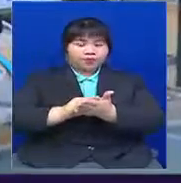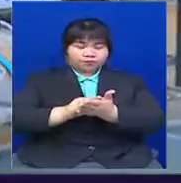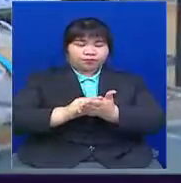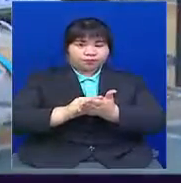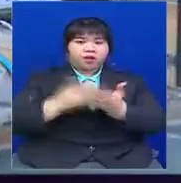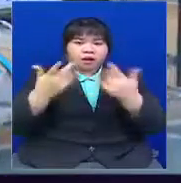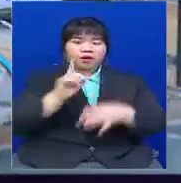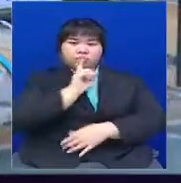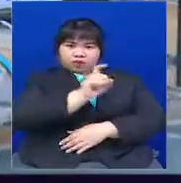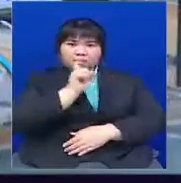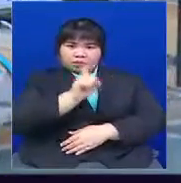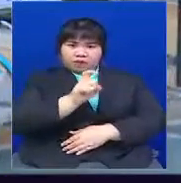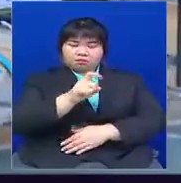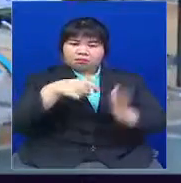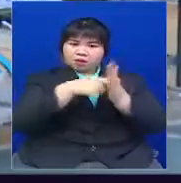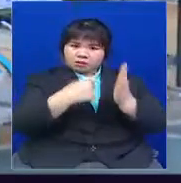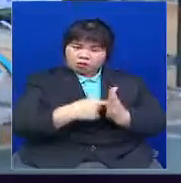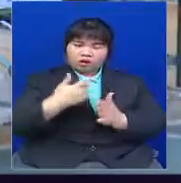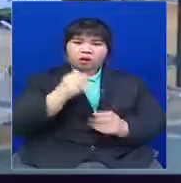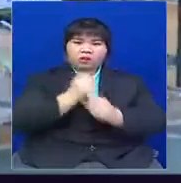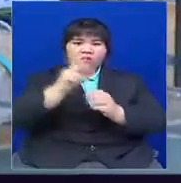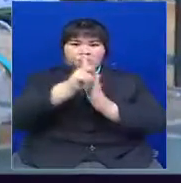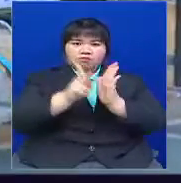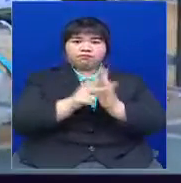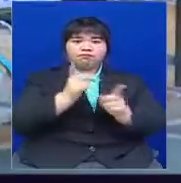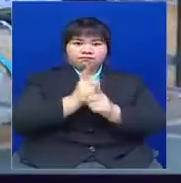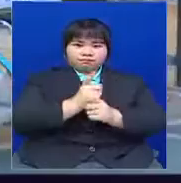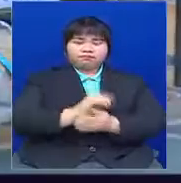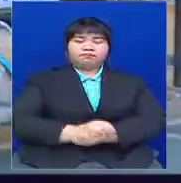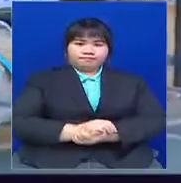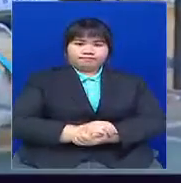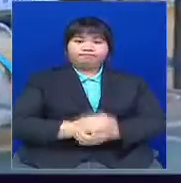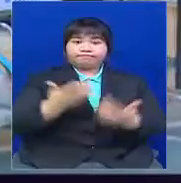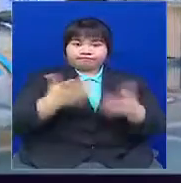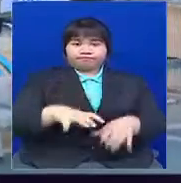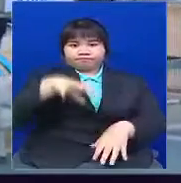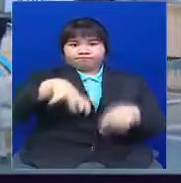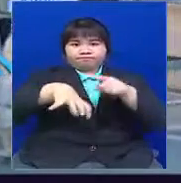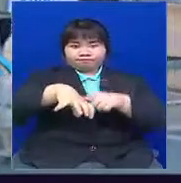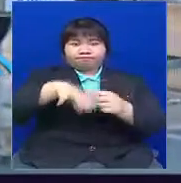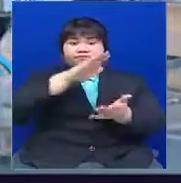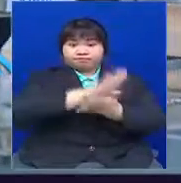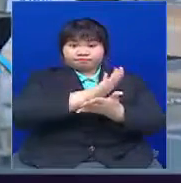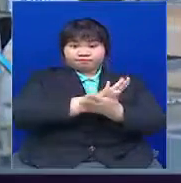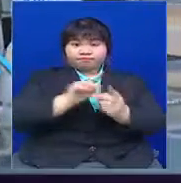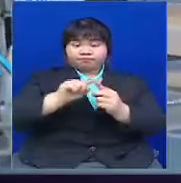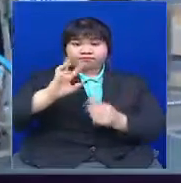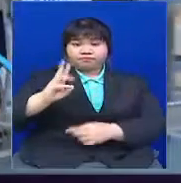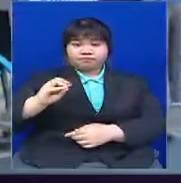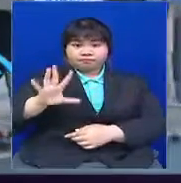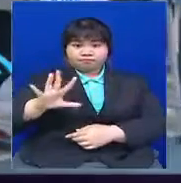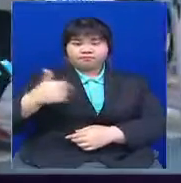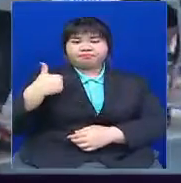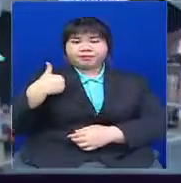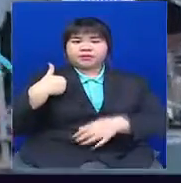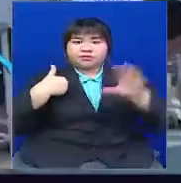างปูและสอบสวนเพื่อดำเนินคดีตามกฎหมายต่อไปครับส่วนภายในบริเวณโรงเรียนตำรุมิตรภาพที่65นะครับมีหน่วย